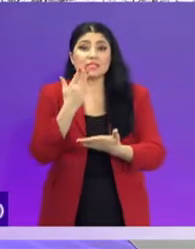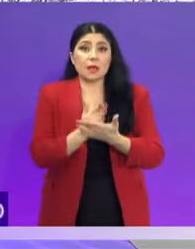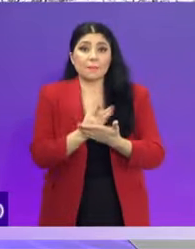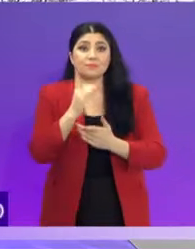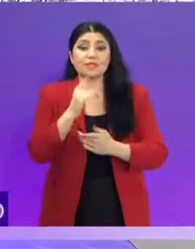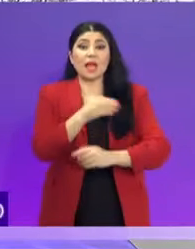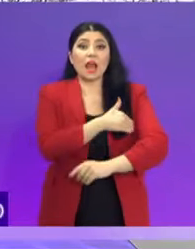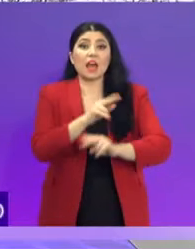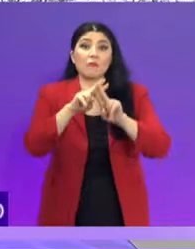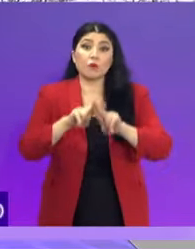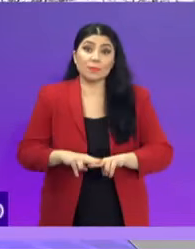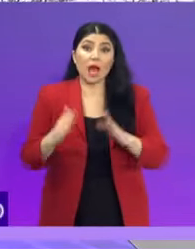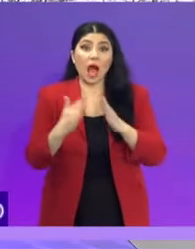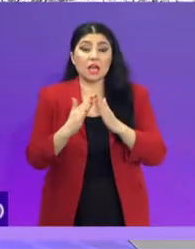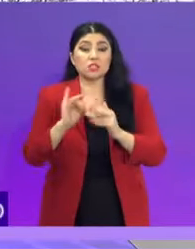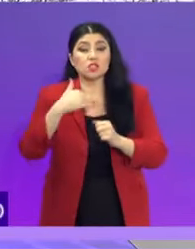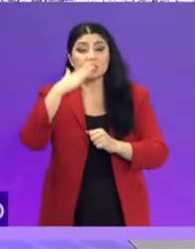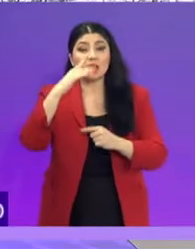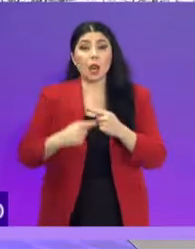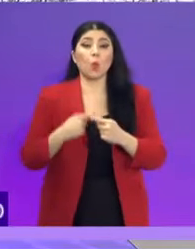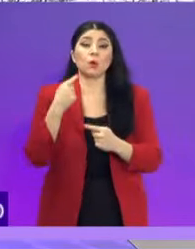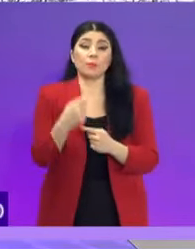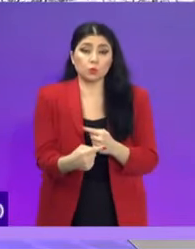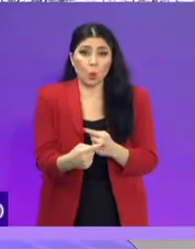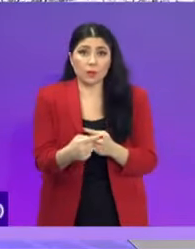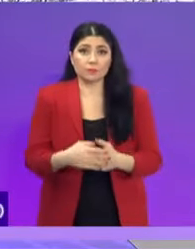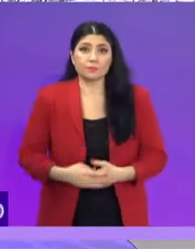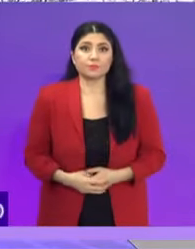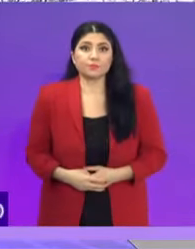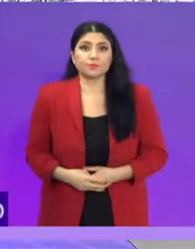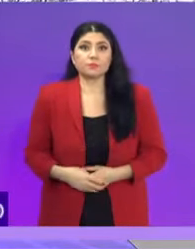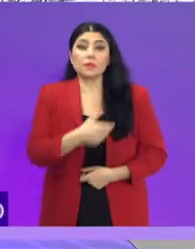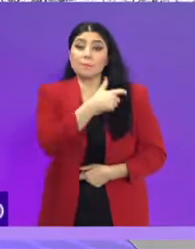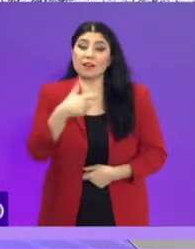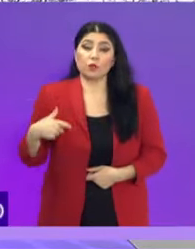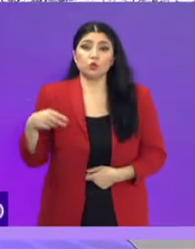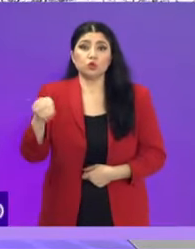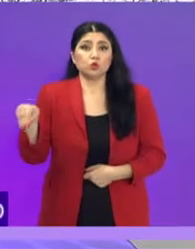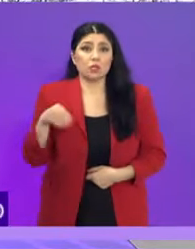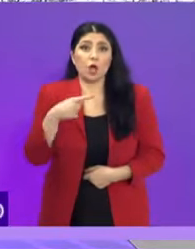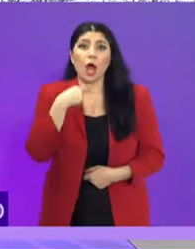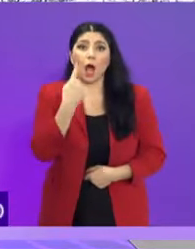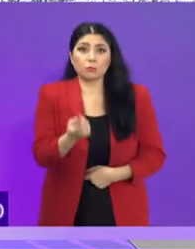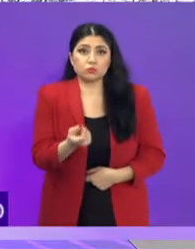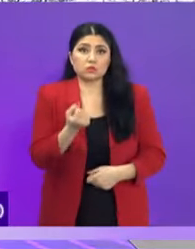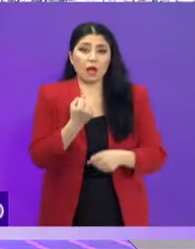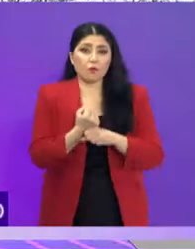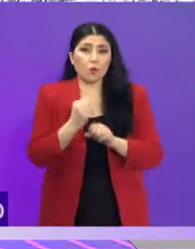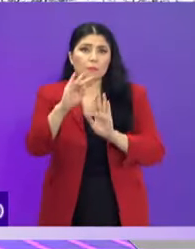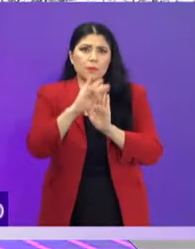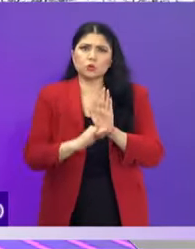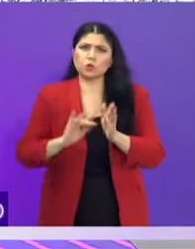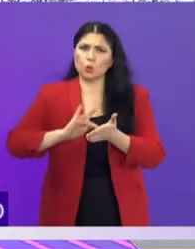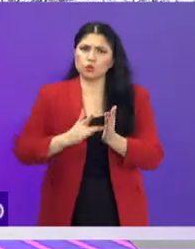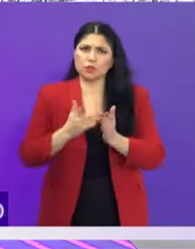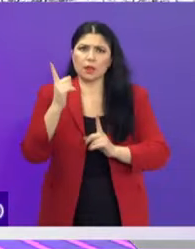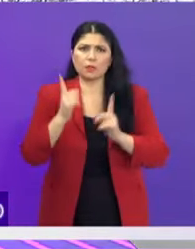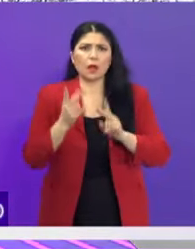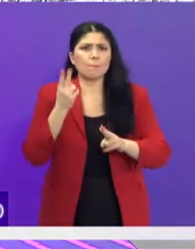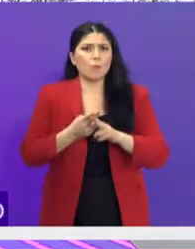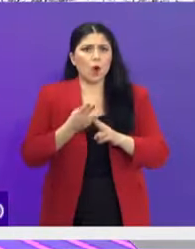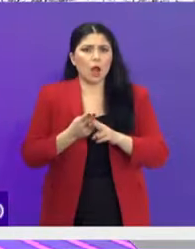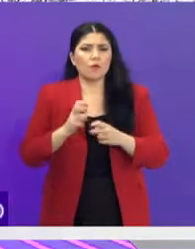se stabilească dacă elevii vor sta acasă și în zilele următoare. Totodată, prefectul județului spune că a luat măsuri de urgență în